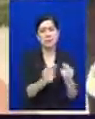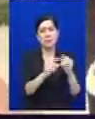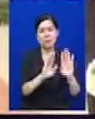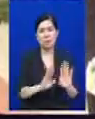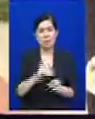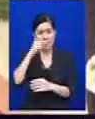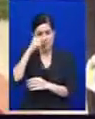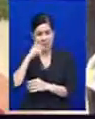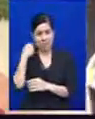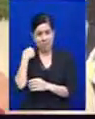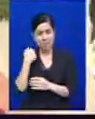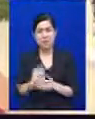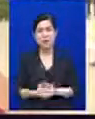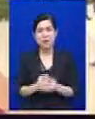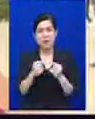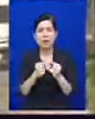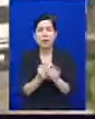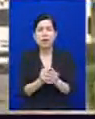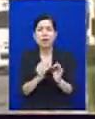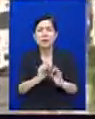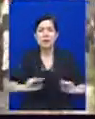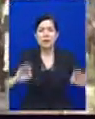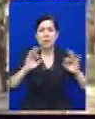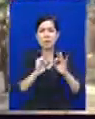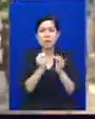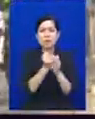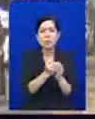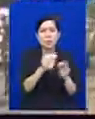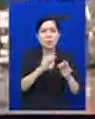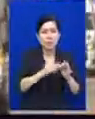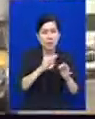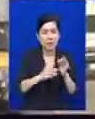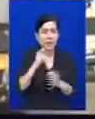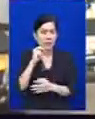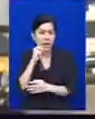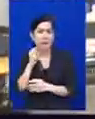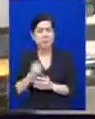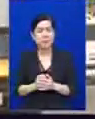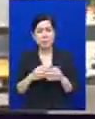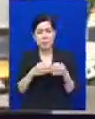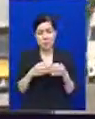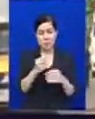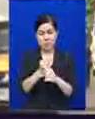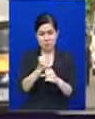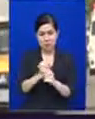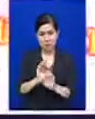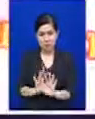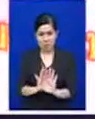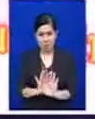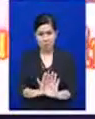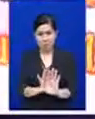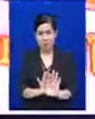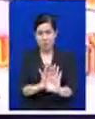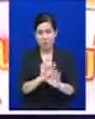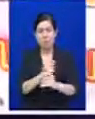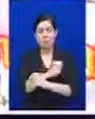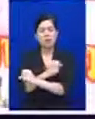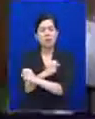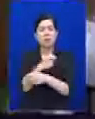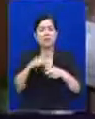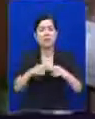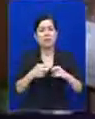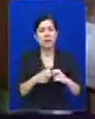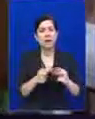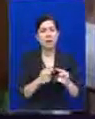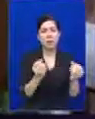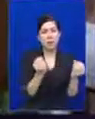จราจรและรณรงค์ใช้น้ำกันอย่างประหยัดด้วยพร้อมกับปล่อยแถวเจ้าหน้าที่ออกกวาดล้างอาชญากรรมและยาเสพติด